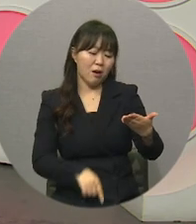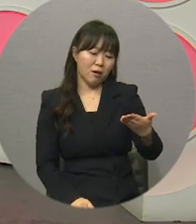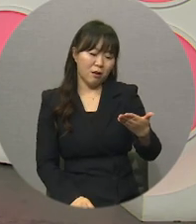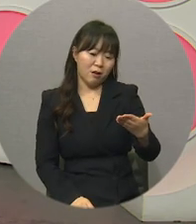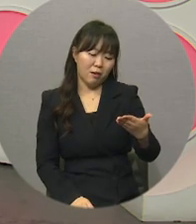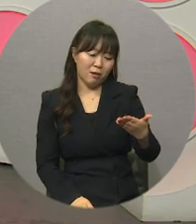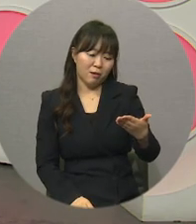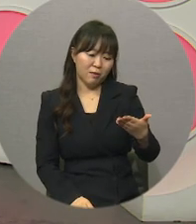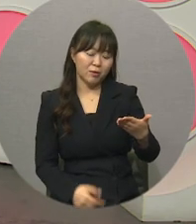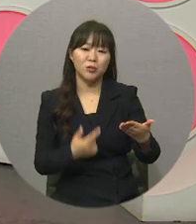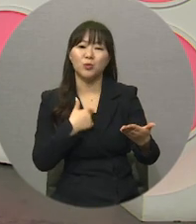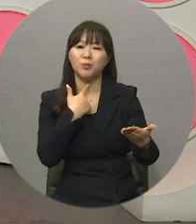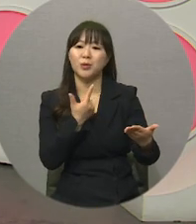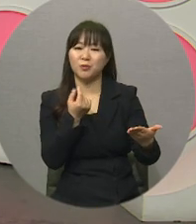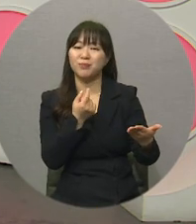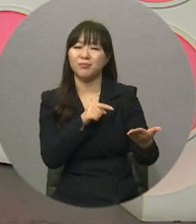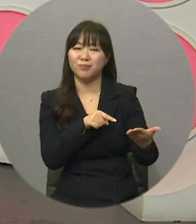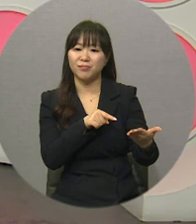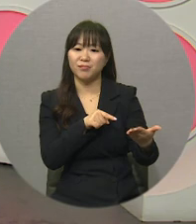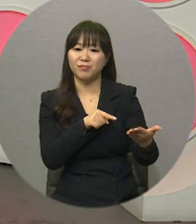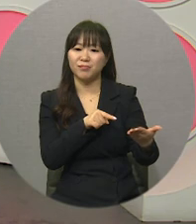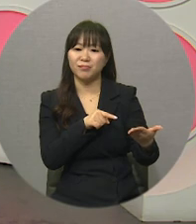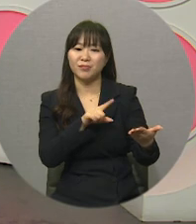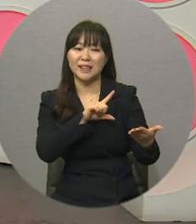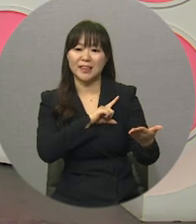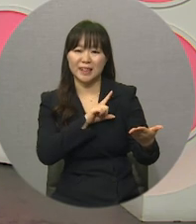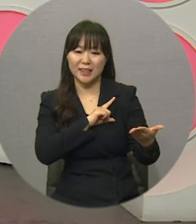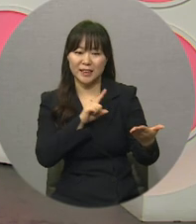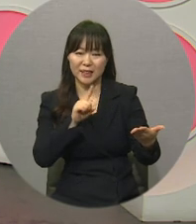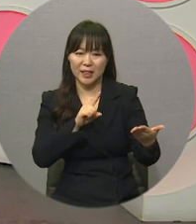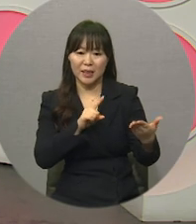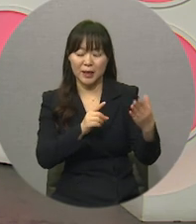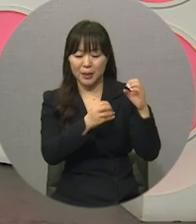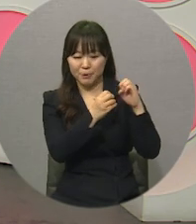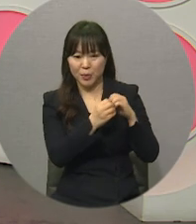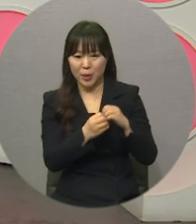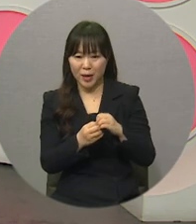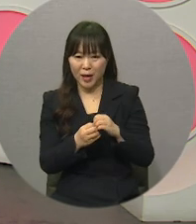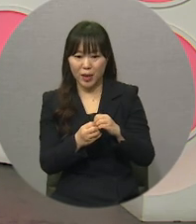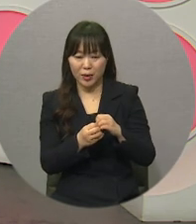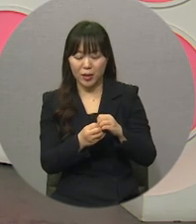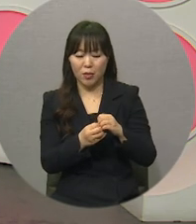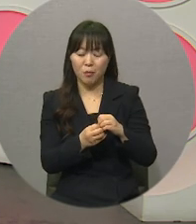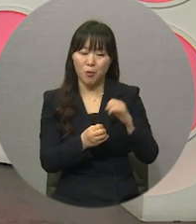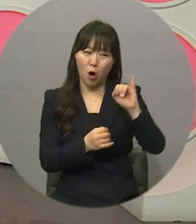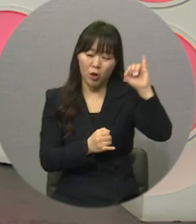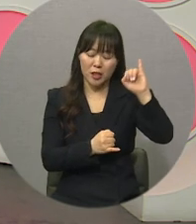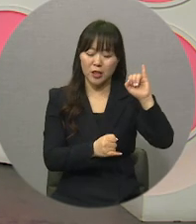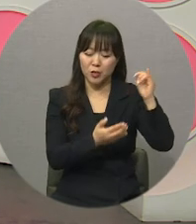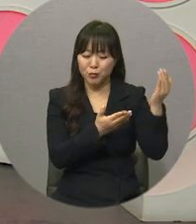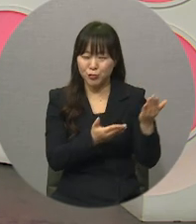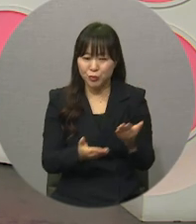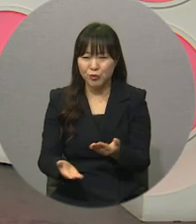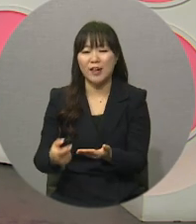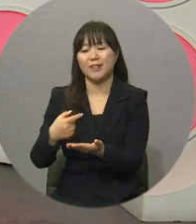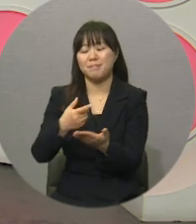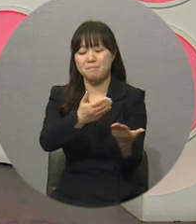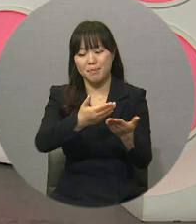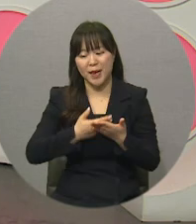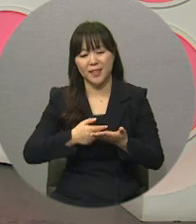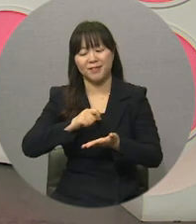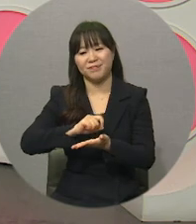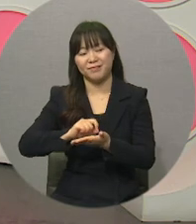저도 이렇게 많이 했어요. 어떤 거예요, 제목이? 제목이 물려쓰기. 아, 물려쓰기. 옛날에는 언니들이 많아서.